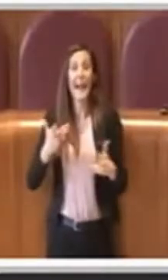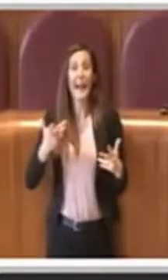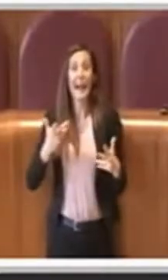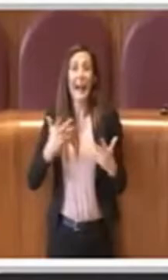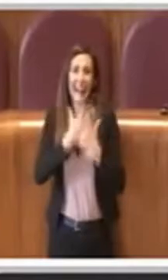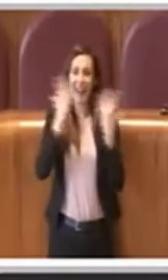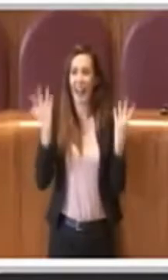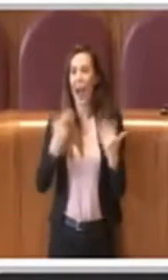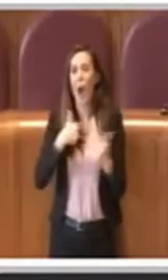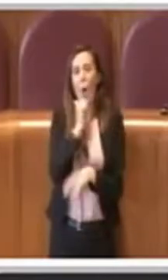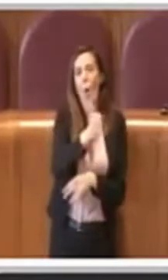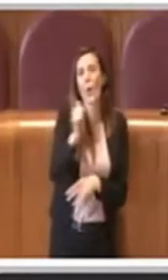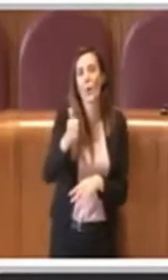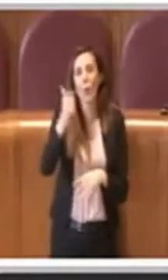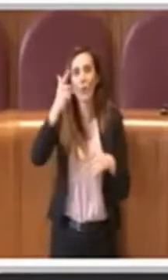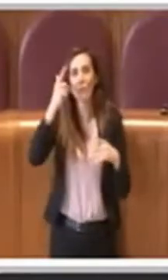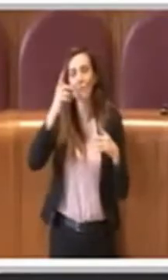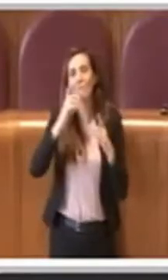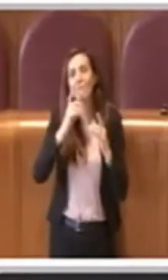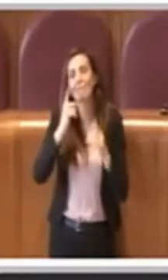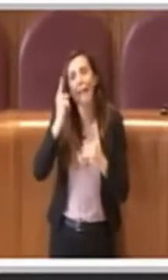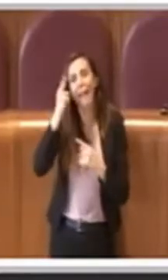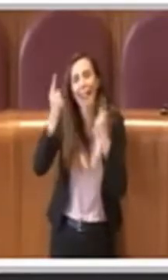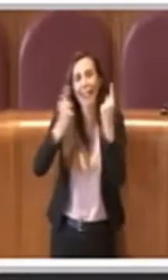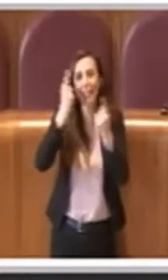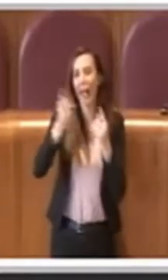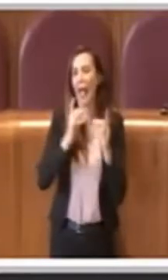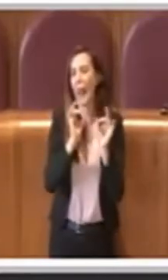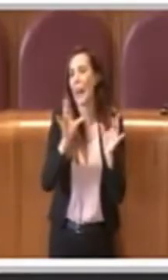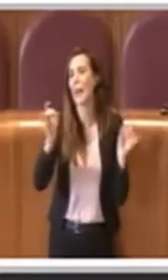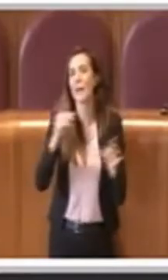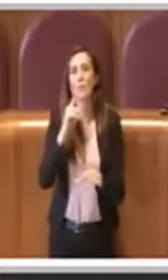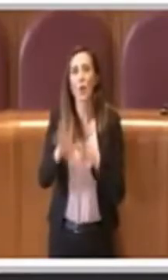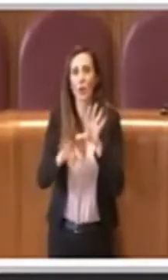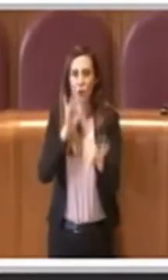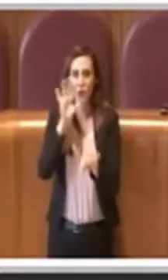libero di cambiare idea, però sono stati coinvolti tutti quanti.